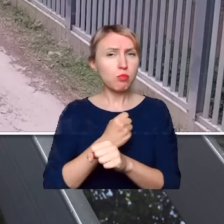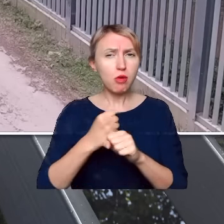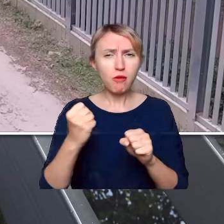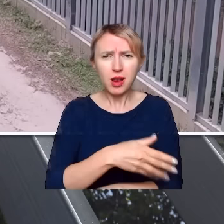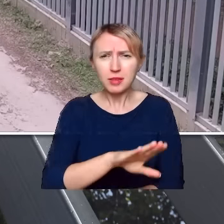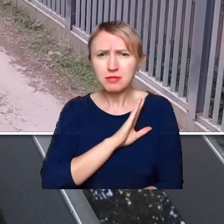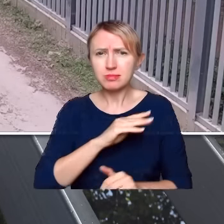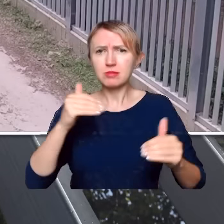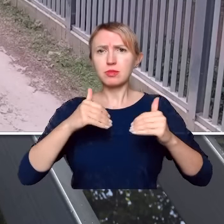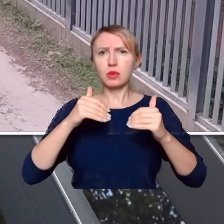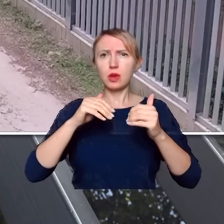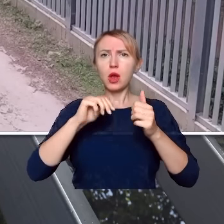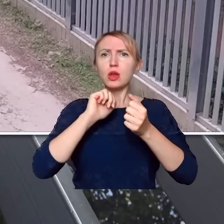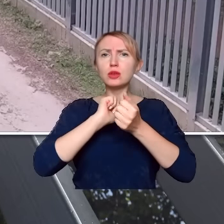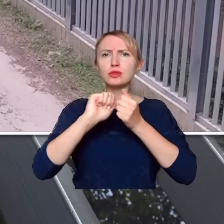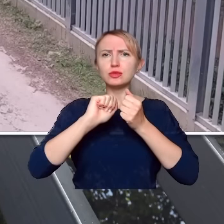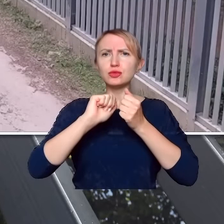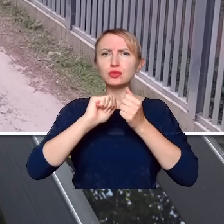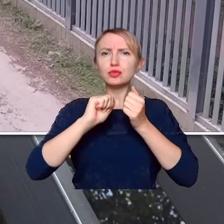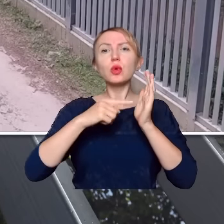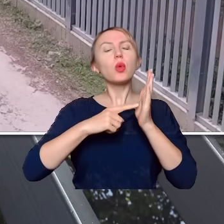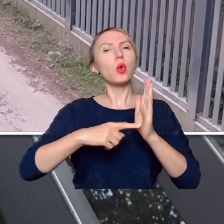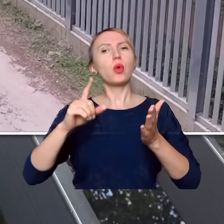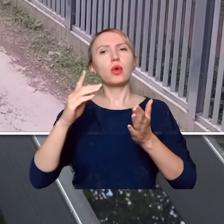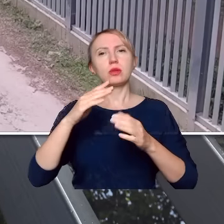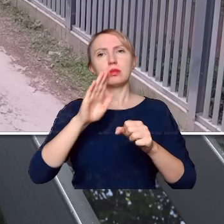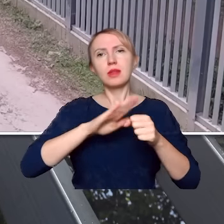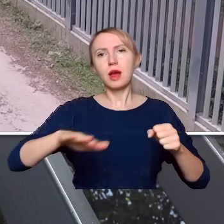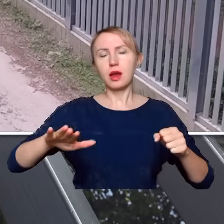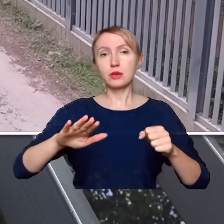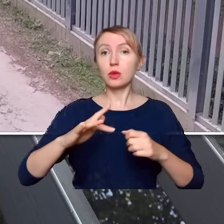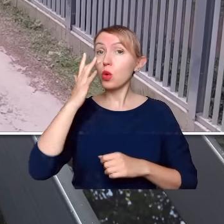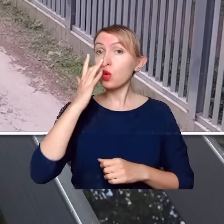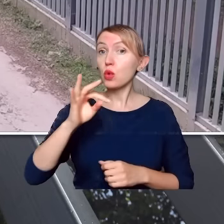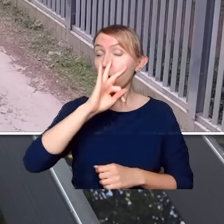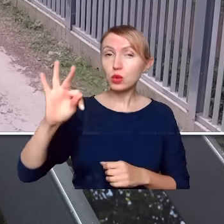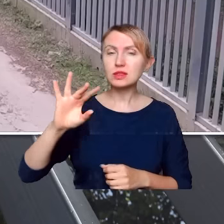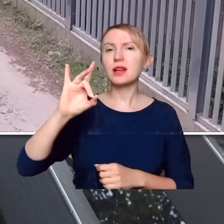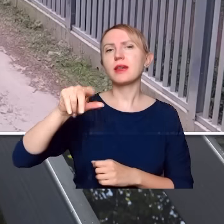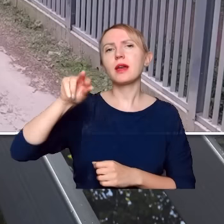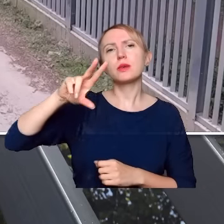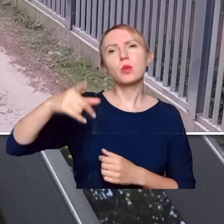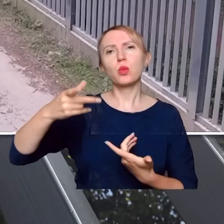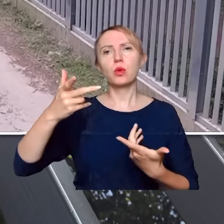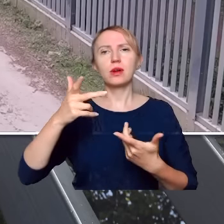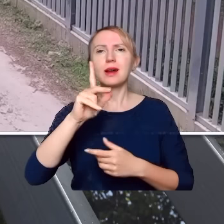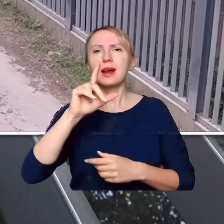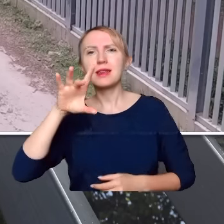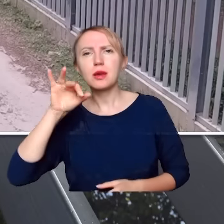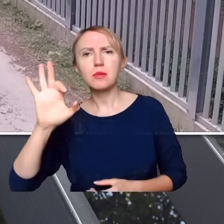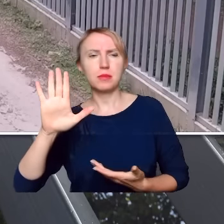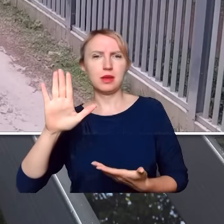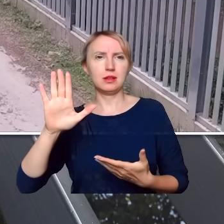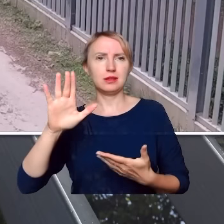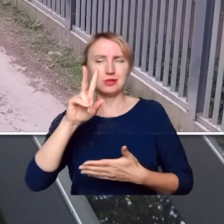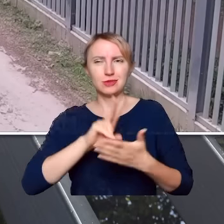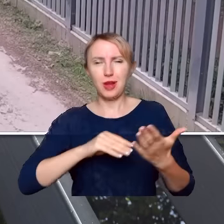wyniszcza naród, który poddawany jest. Przecież rosyjscy analitycy GRU, KGB, no, czytają polskie